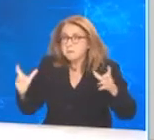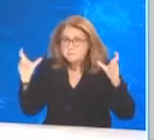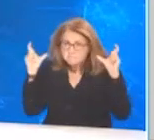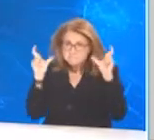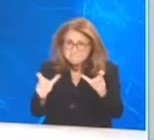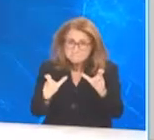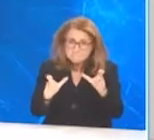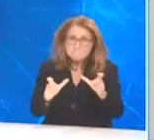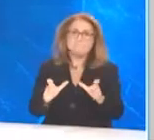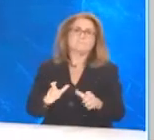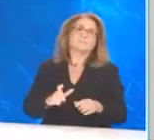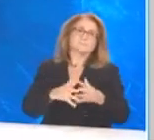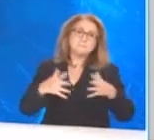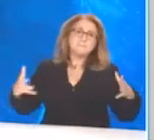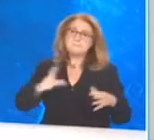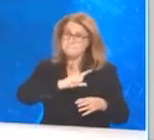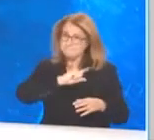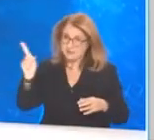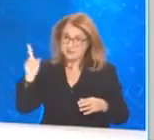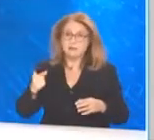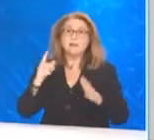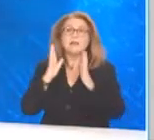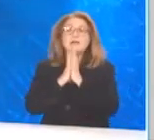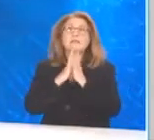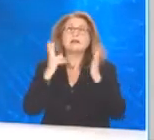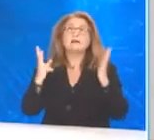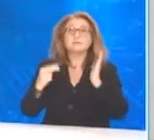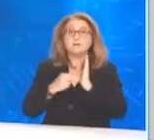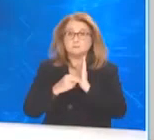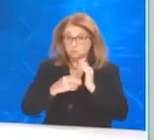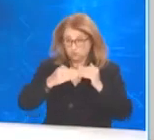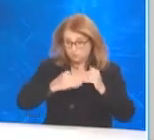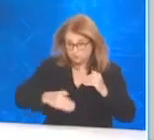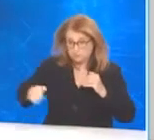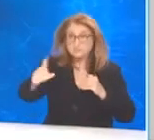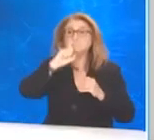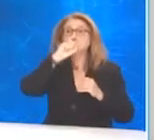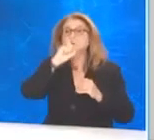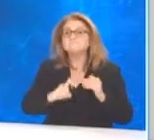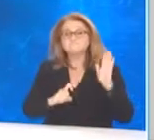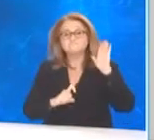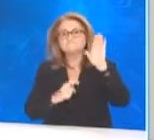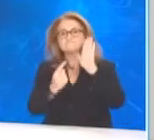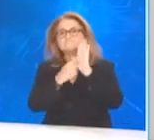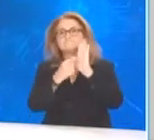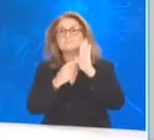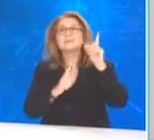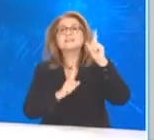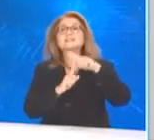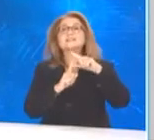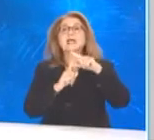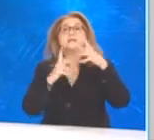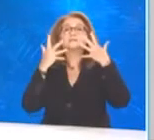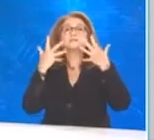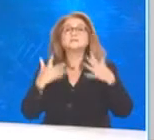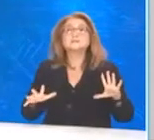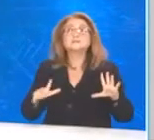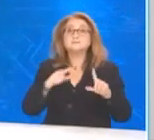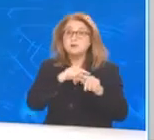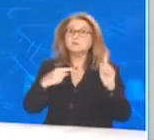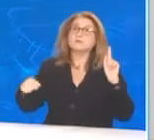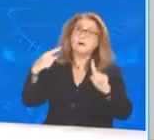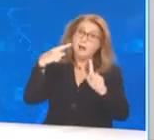από τις 17 Αυγούστου είναι υποχρεωτική για την είσοδο στη χώρα μας η προσκόμιση αρνητικού μοριακού τεστ, PCR τεστ, που θα